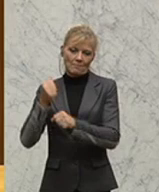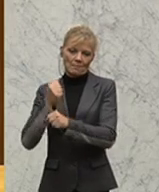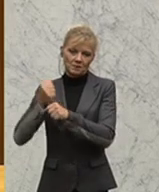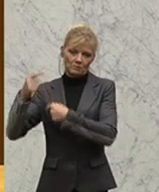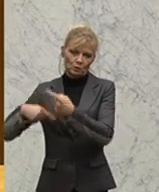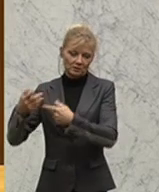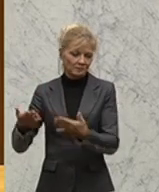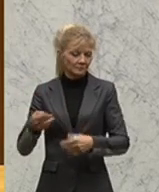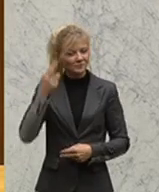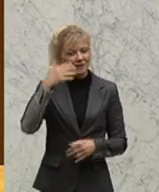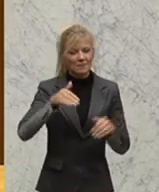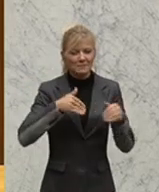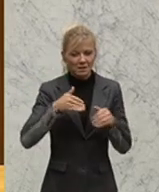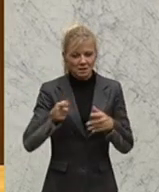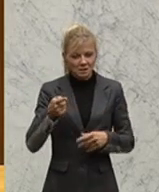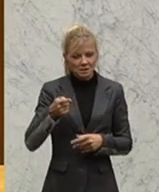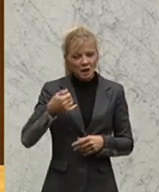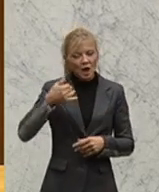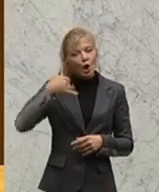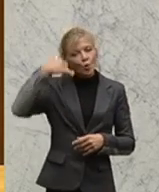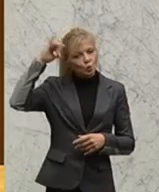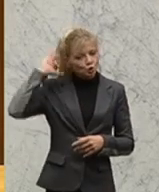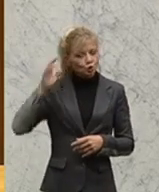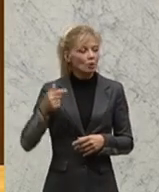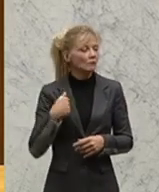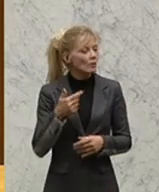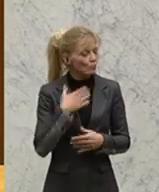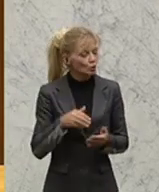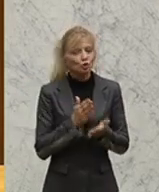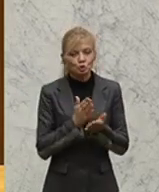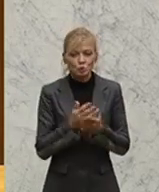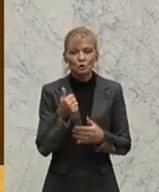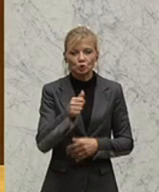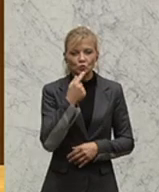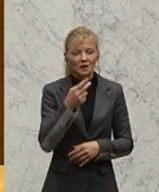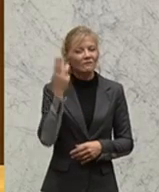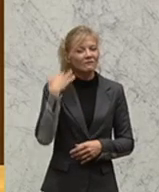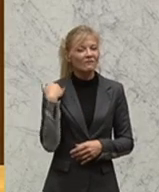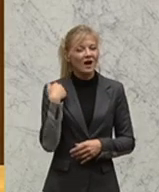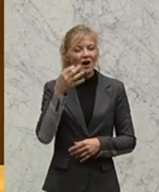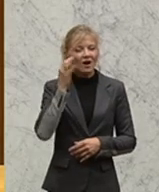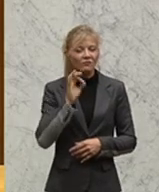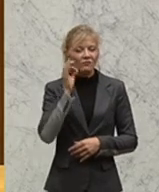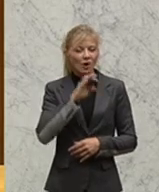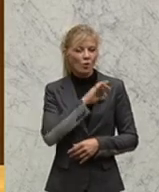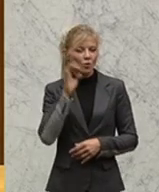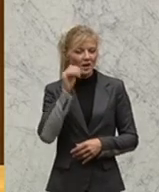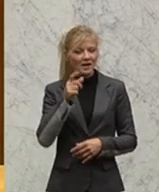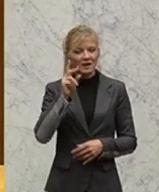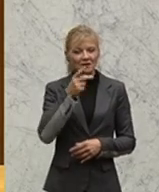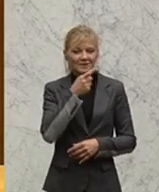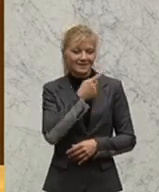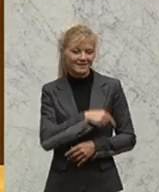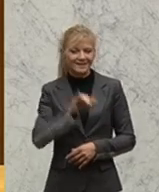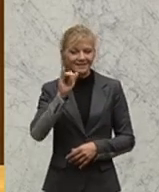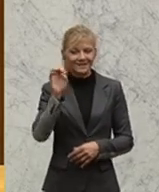Minister Hunsdorfer, und auf das möchte ich jetzt schon noch eingehen, weil von der Kollegin Dietrich so angesprochen wurde, dass es so gar keine Maßnahmen gegeben